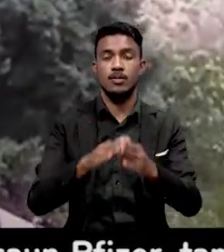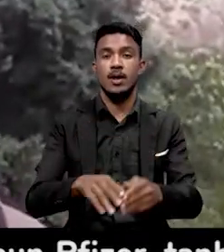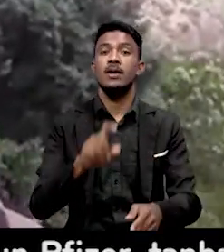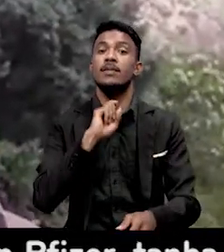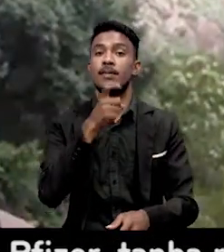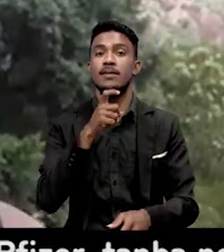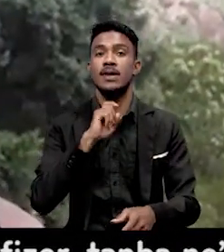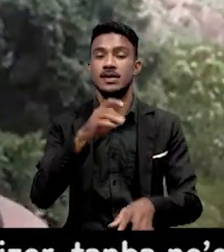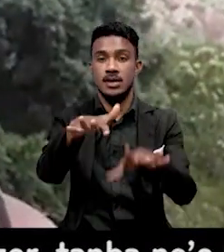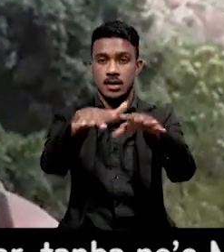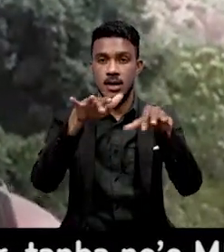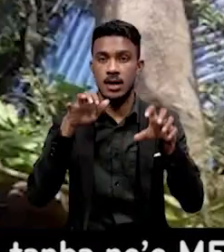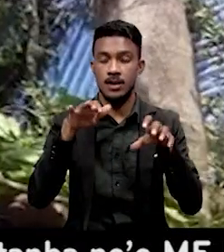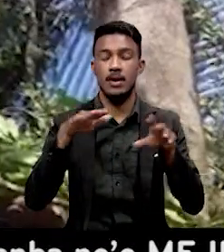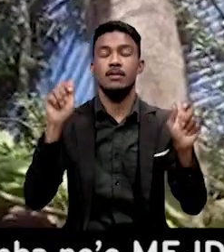di ami mo so di.